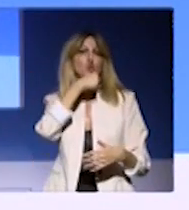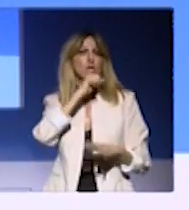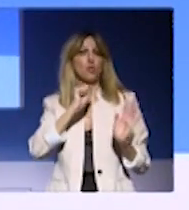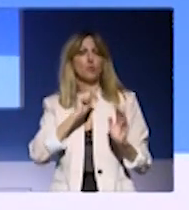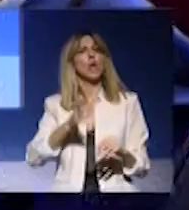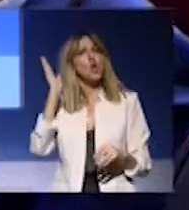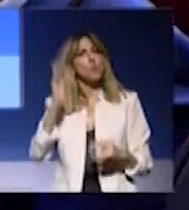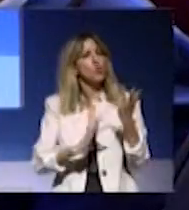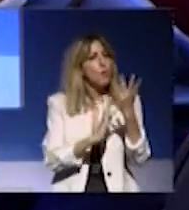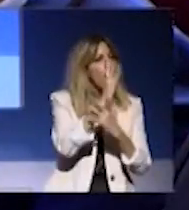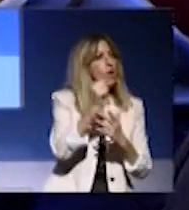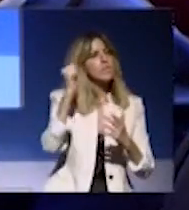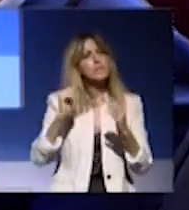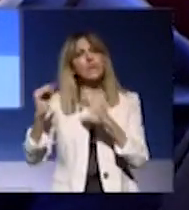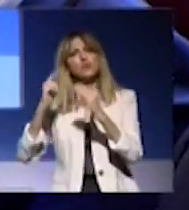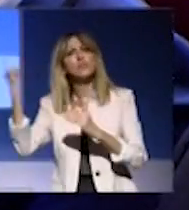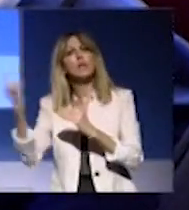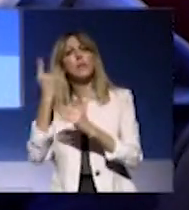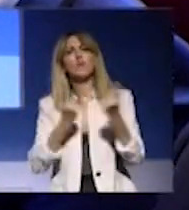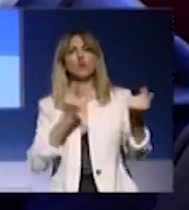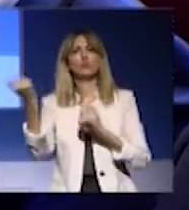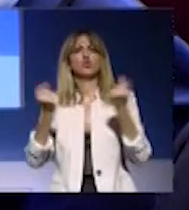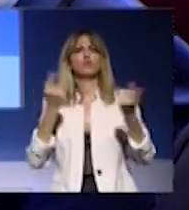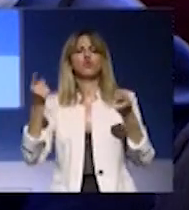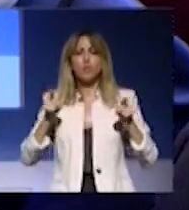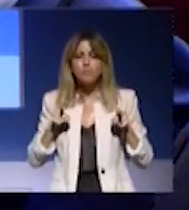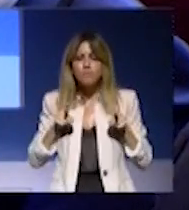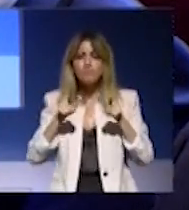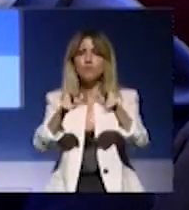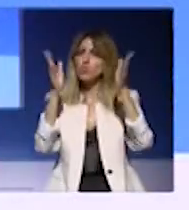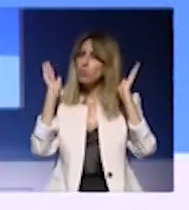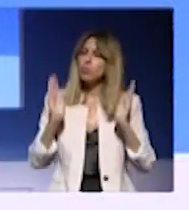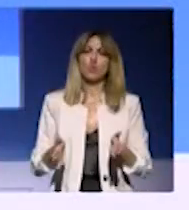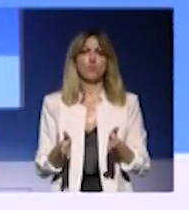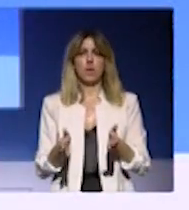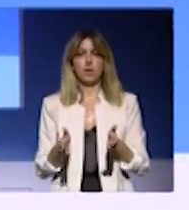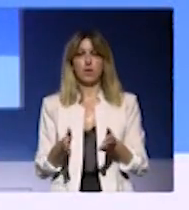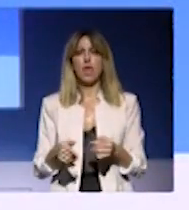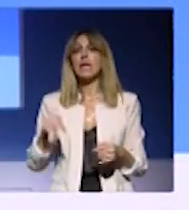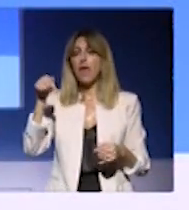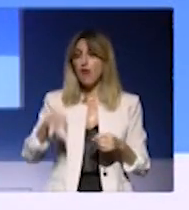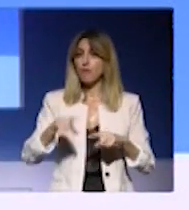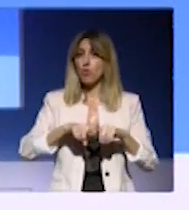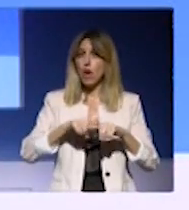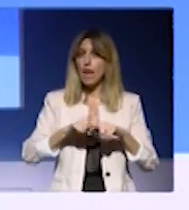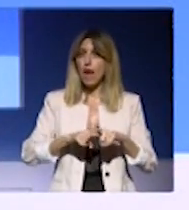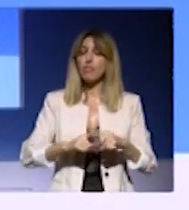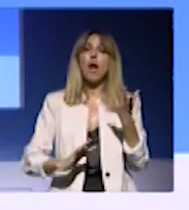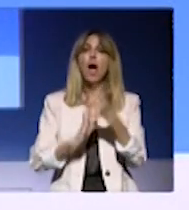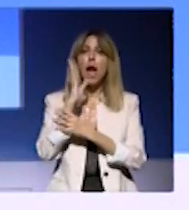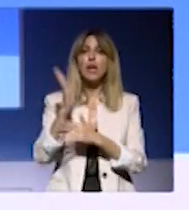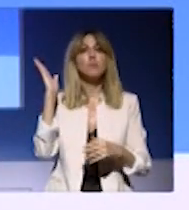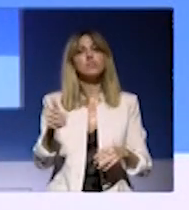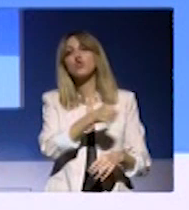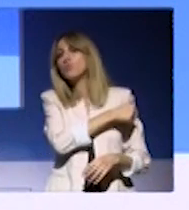Γι' αυτό και την ονομάζουμε βιώσιμη ανάπτυξη. Και η ανάπτυξη στη χώρα μας σήμερα μπορεί να είναι μόνο